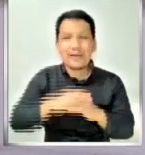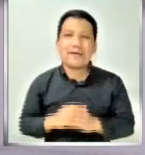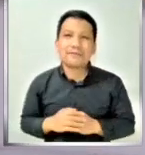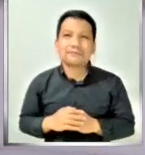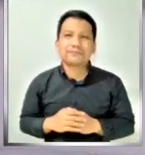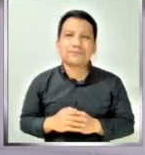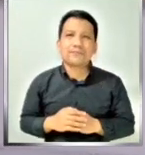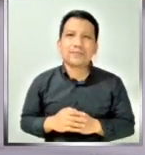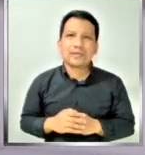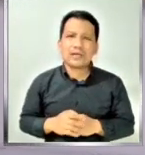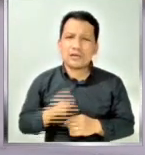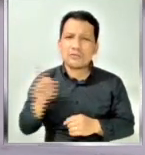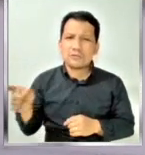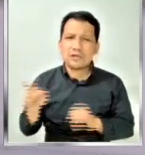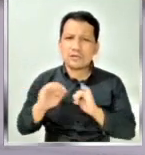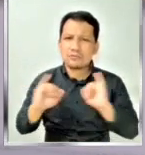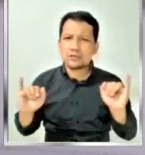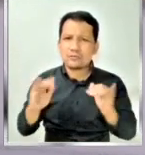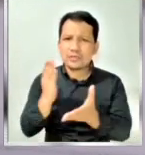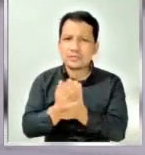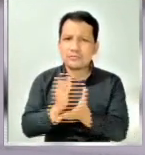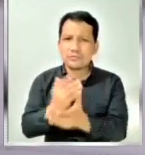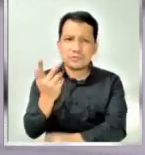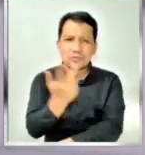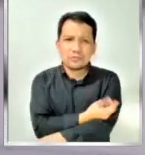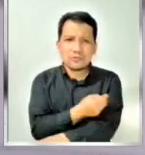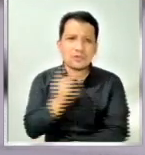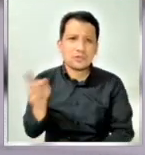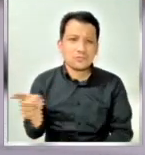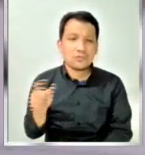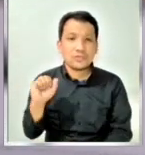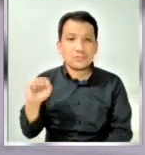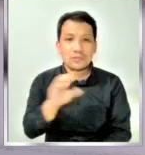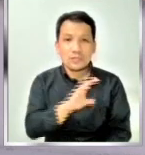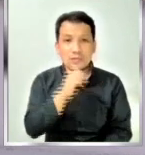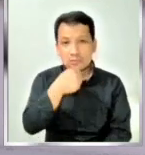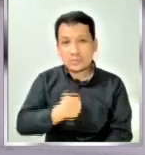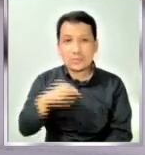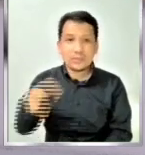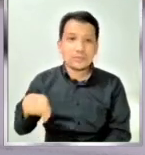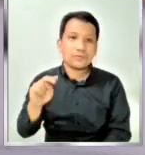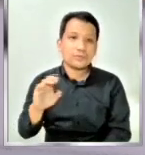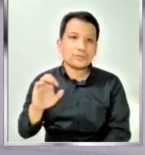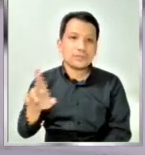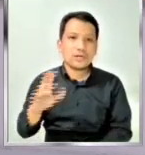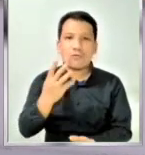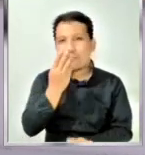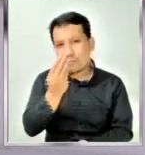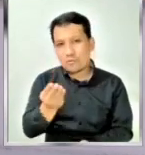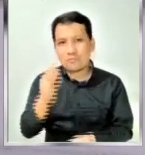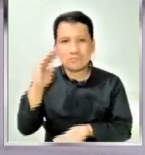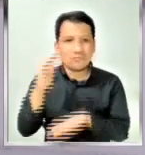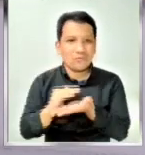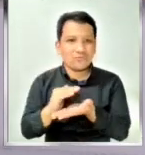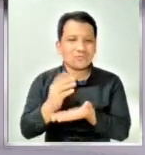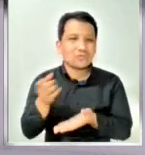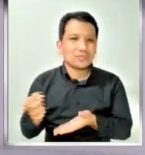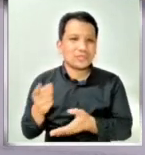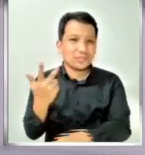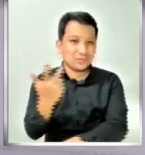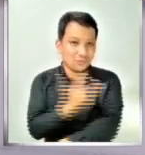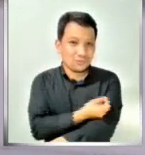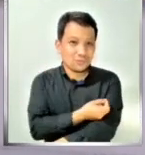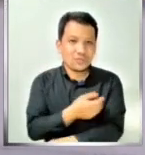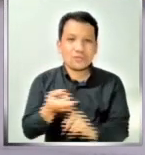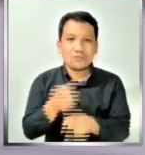Posibleng itigil muna ang pagbabakuna sa mga senior citizens sa ilang lugar sa Metro Manila. Paubos na raw kasi ang supply ng bakuna mula sa AstraZeneca